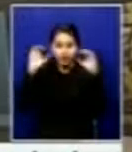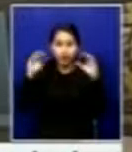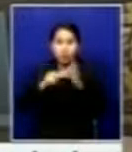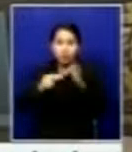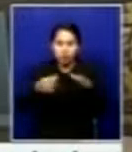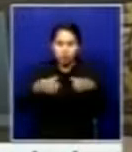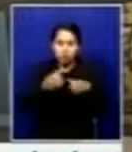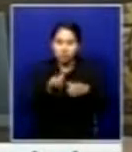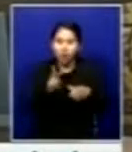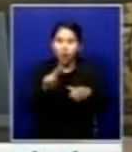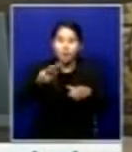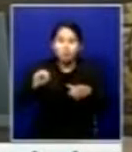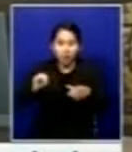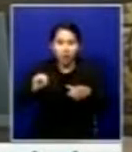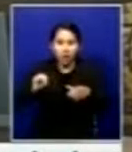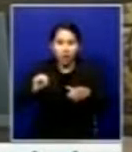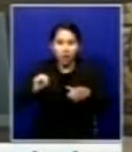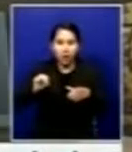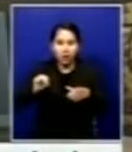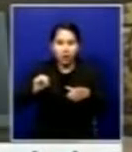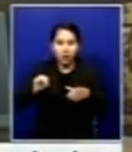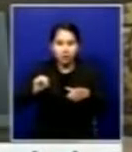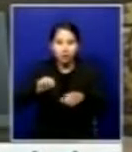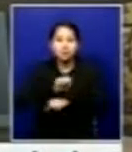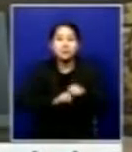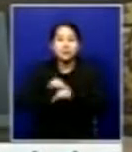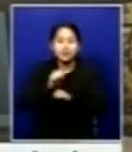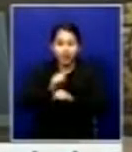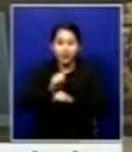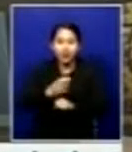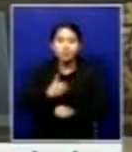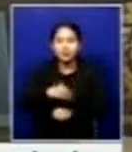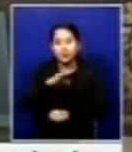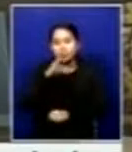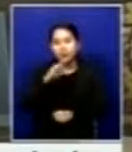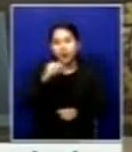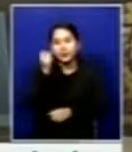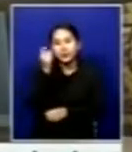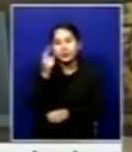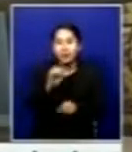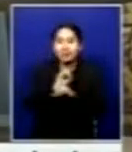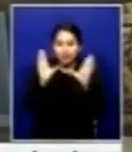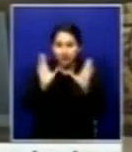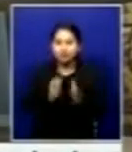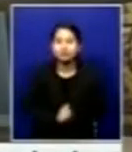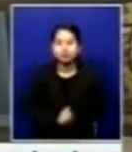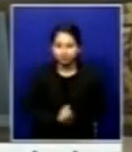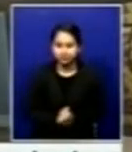นตรีและฝ่ายประจำที่นำสู่การปฏิบัติไม่ได้ปฏิเสธนั่นคือนิยามชัดเจน